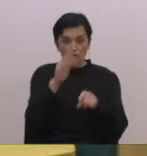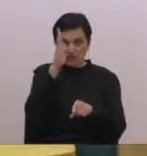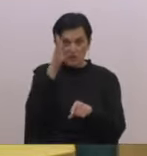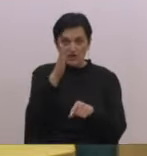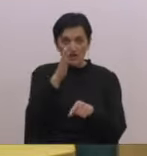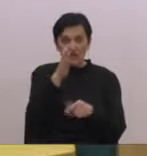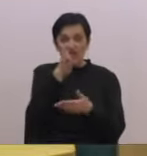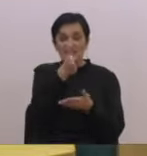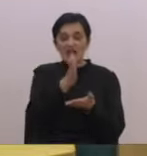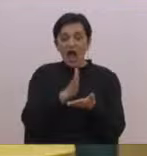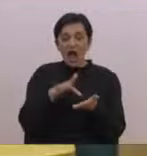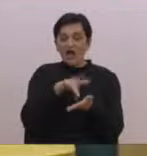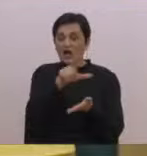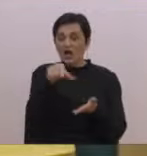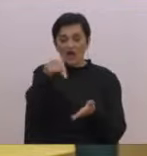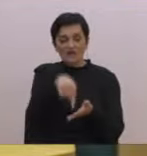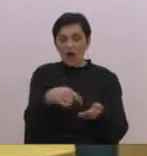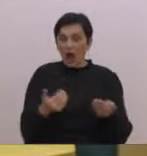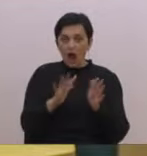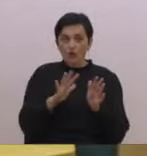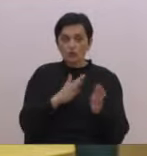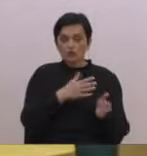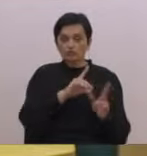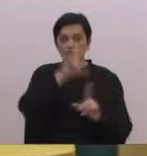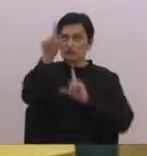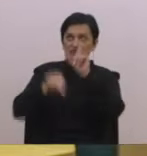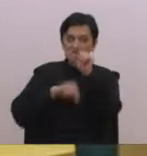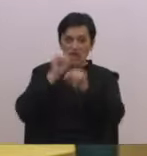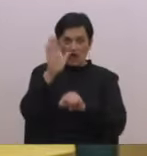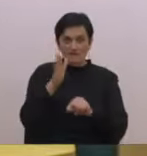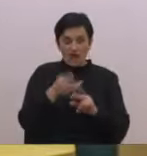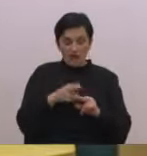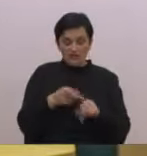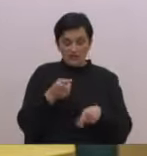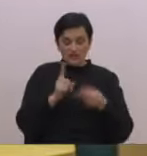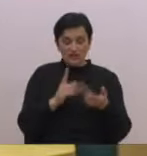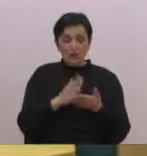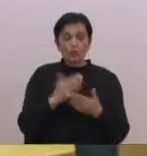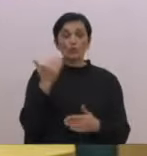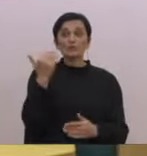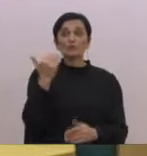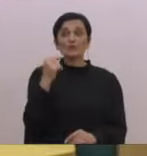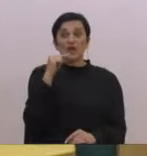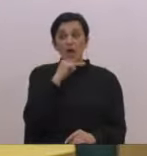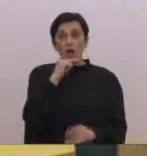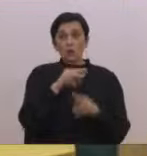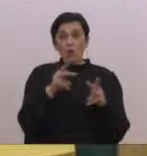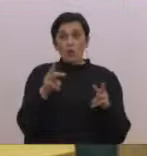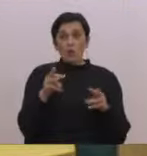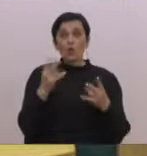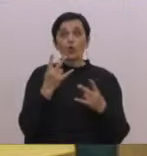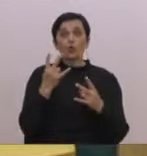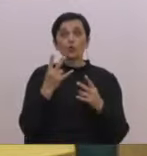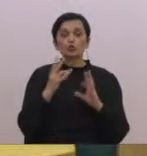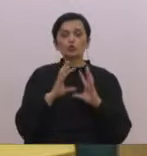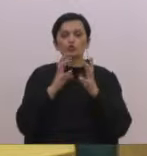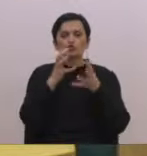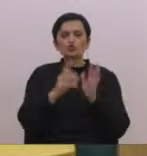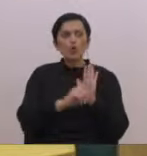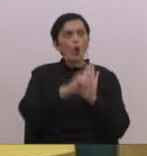nahevari musahleobi, samco ca nași, agarit scorul, sau o sucola. Egari, realuba. Tkve, rogorz, economicis ministri, eha una dadiode,